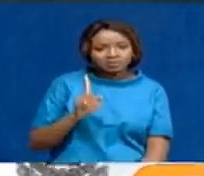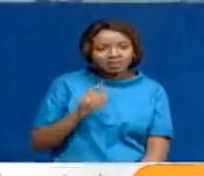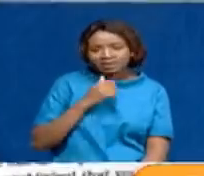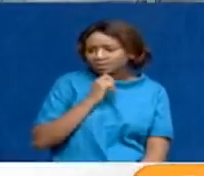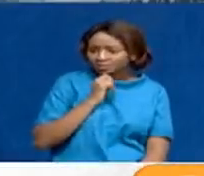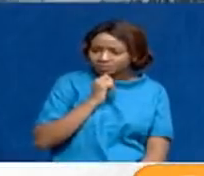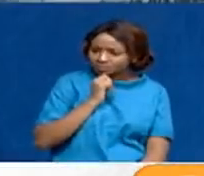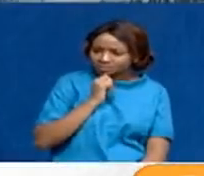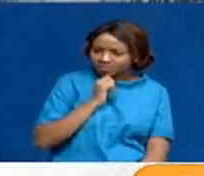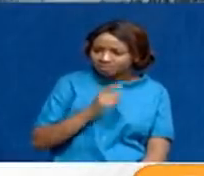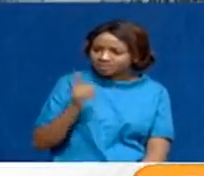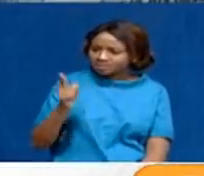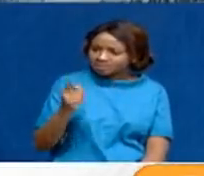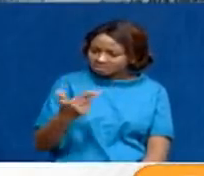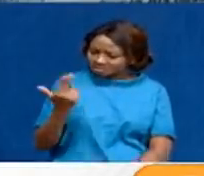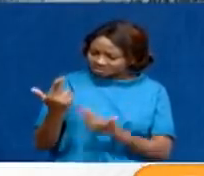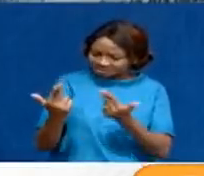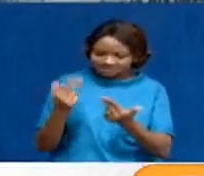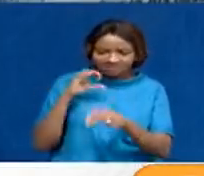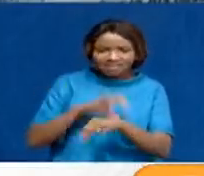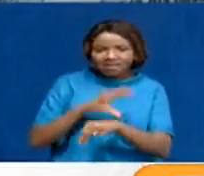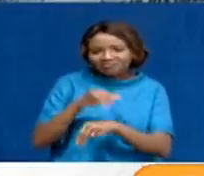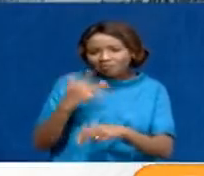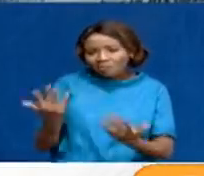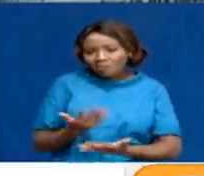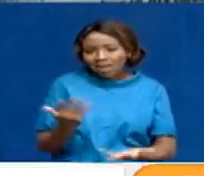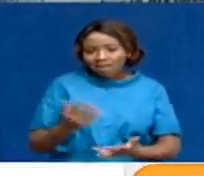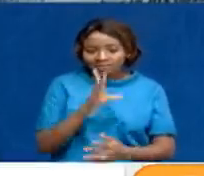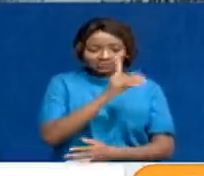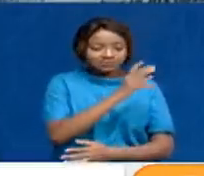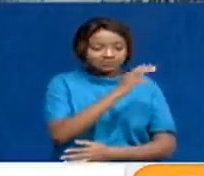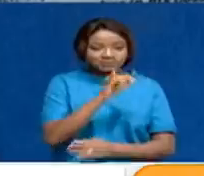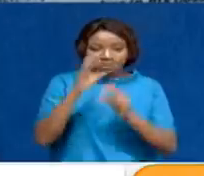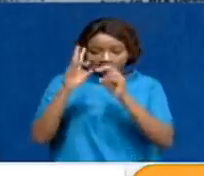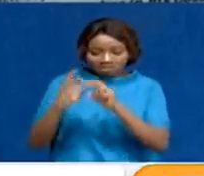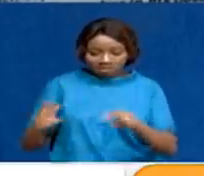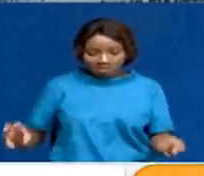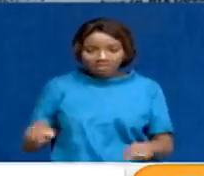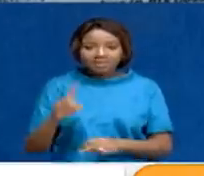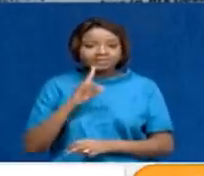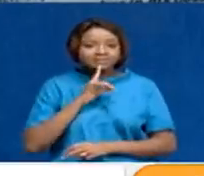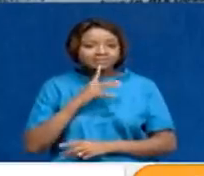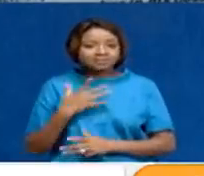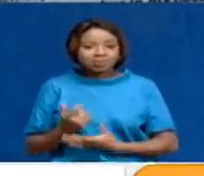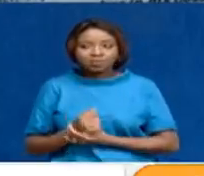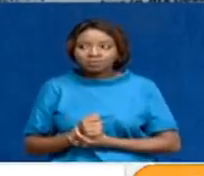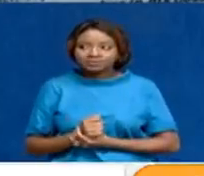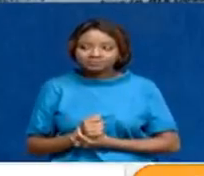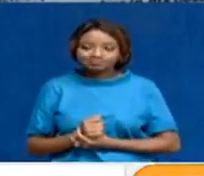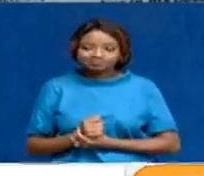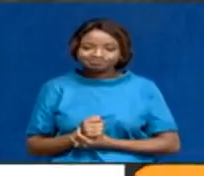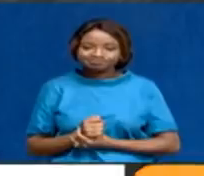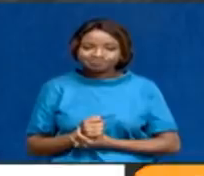na Wanjigi alikotoa bunduki zaidi. Kwa mujibu wa DCI, uchunguzi wao unaashiria kuwa dukuduku